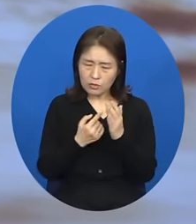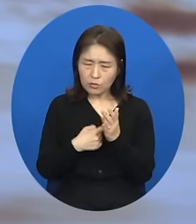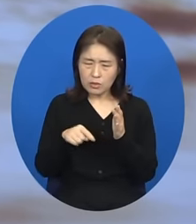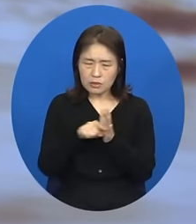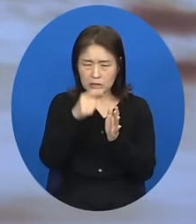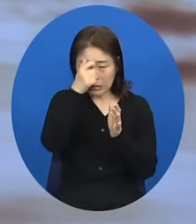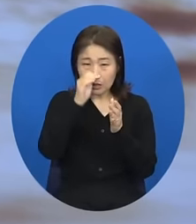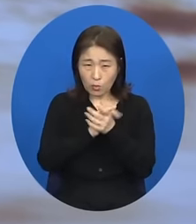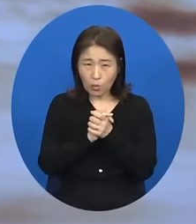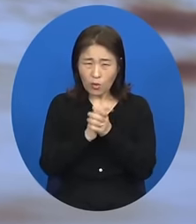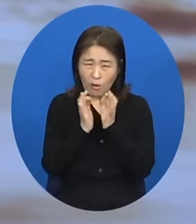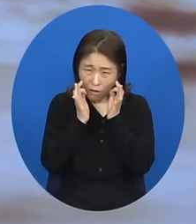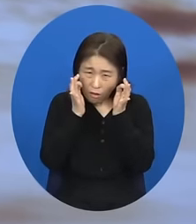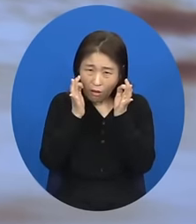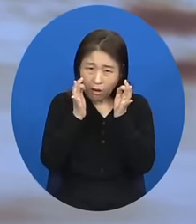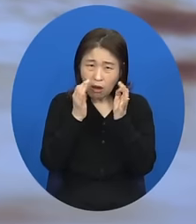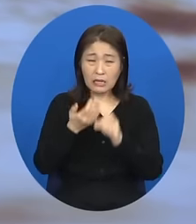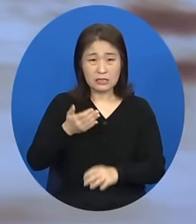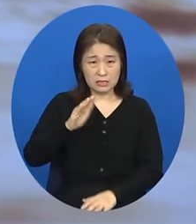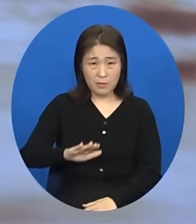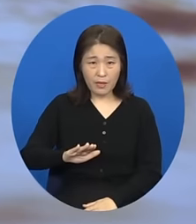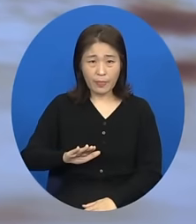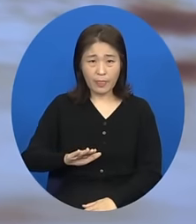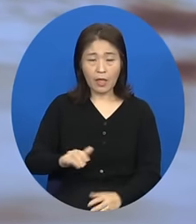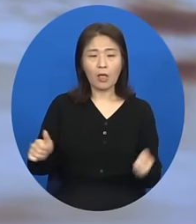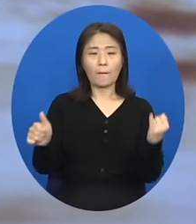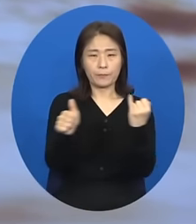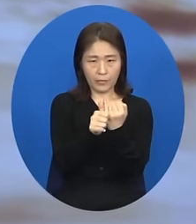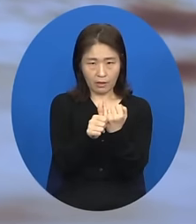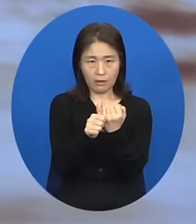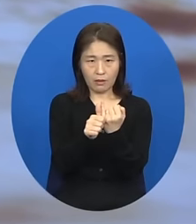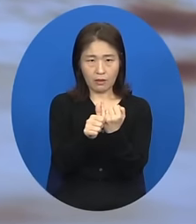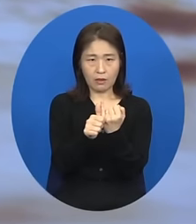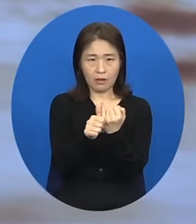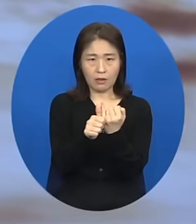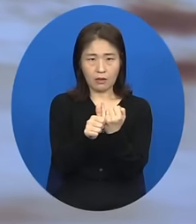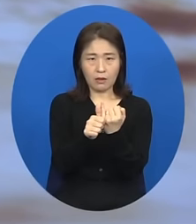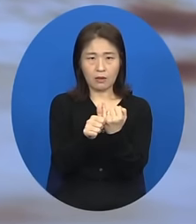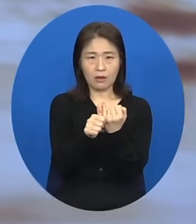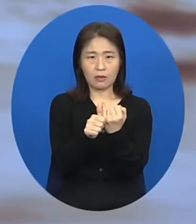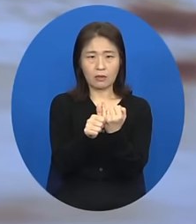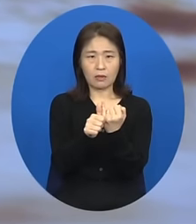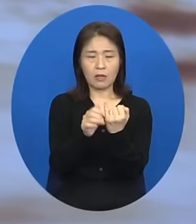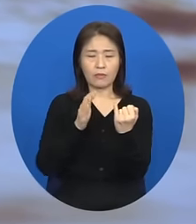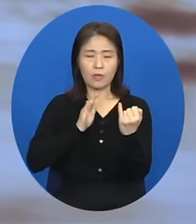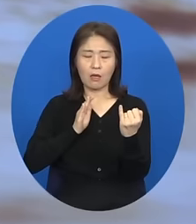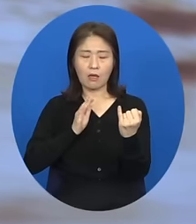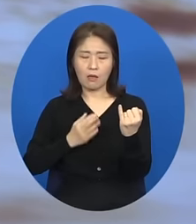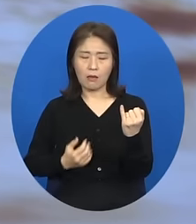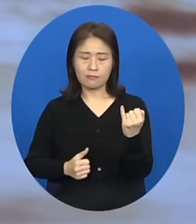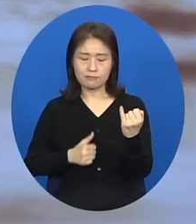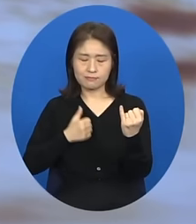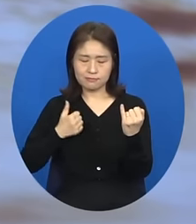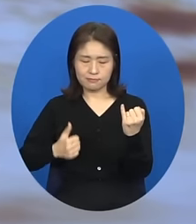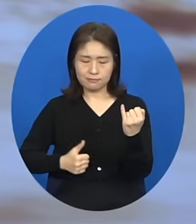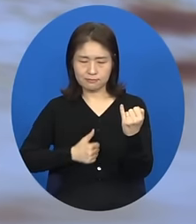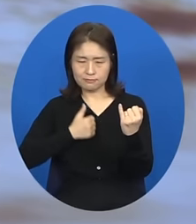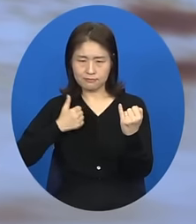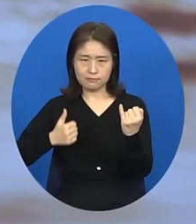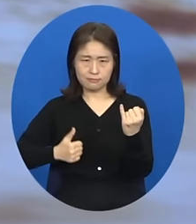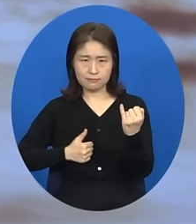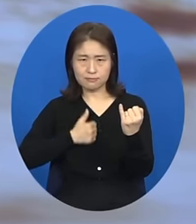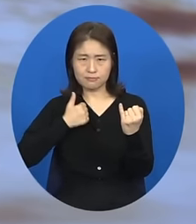몰라요. 그런데 본격적으로 결혼 시작을 하자마자 제게 혈기가 튀어왔습니다. 근데 이